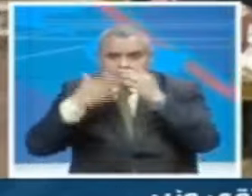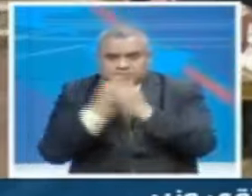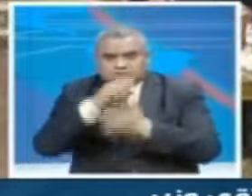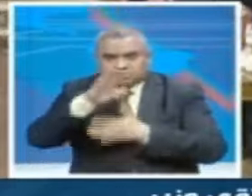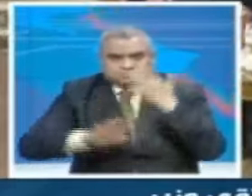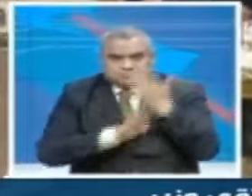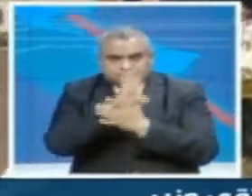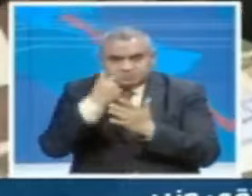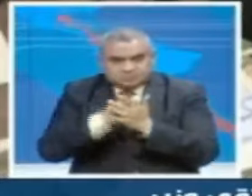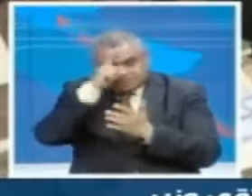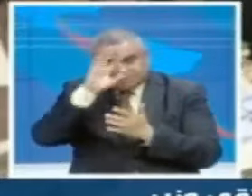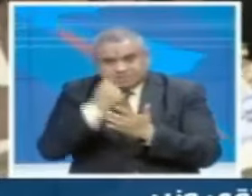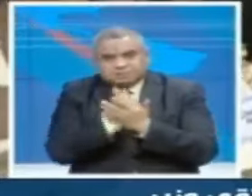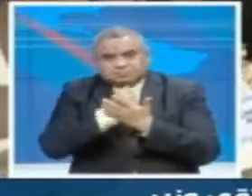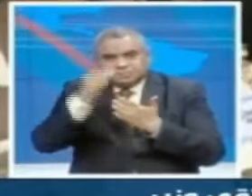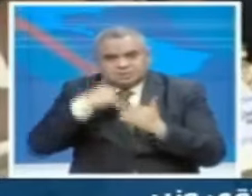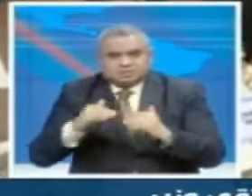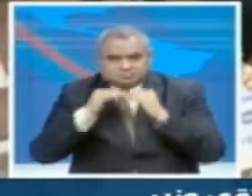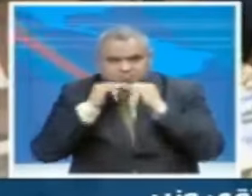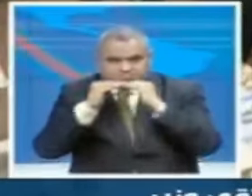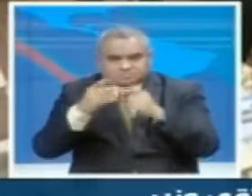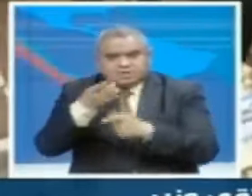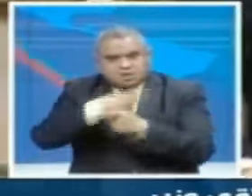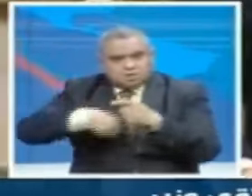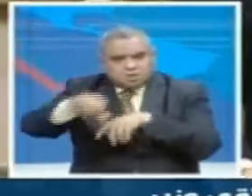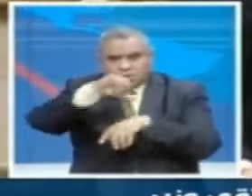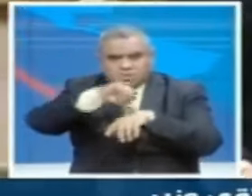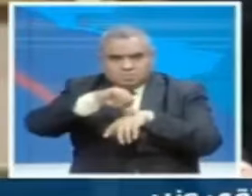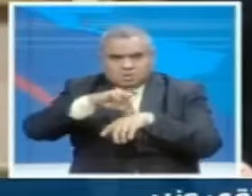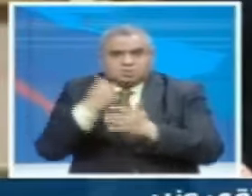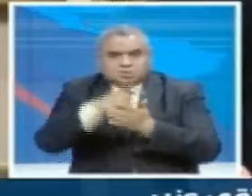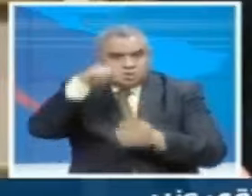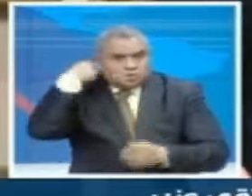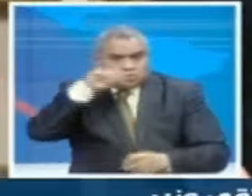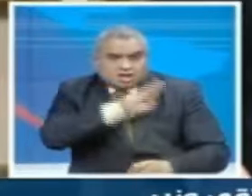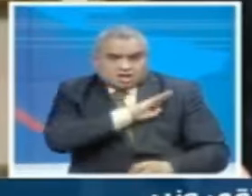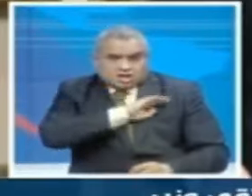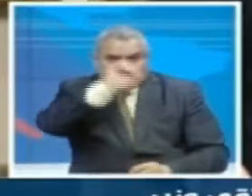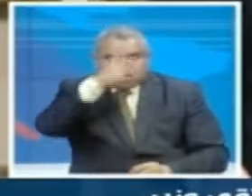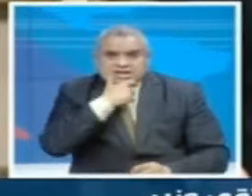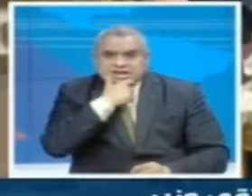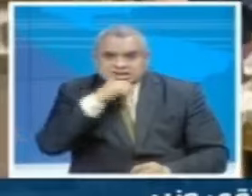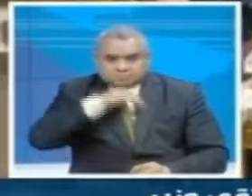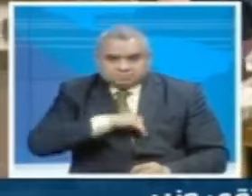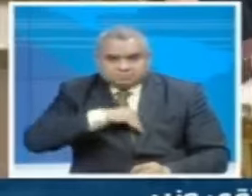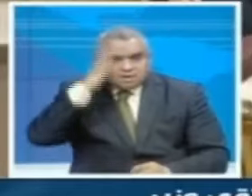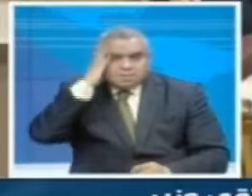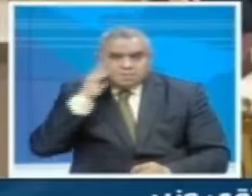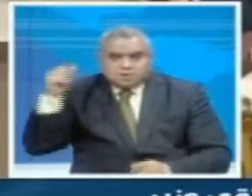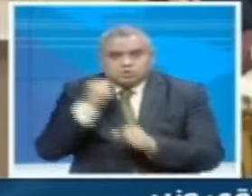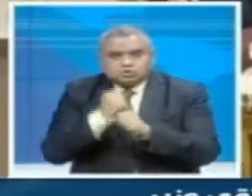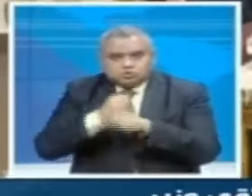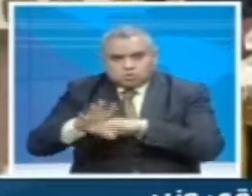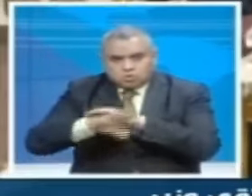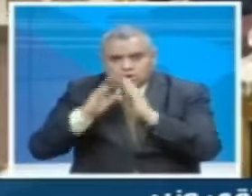التصعيد القائم ودعم جهود الأمن والاستقرار بالمنطقة، فيما أشاد وزير الدفاع البريطاني بالدور المصري الفاعل في